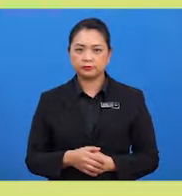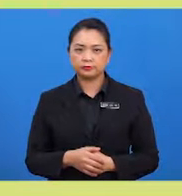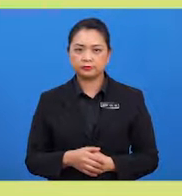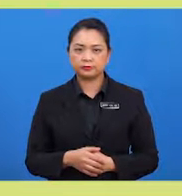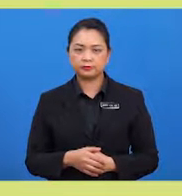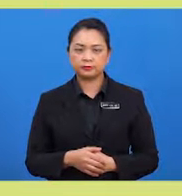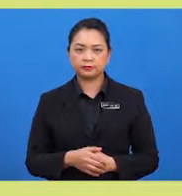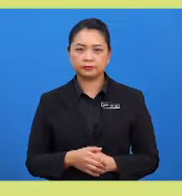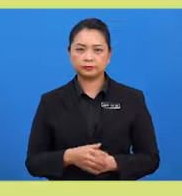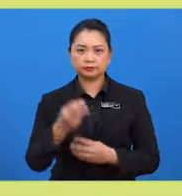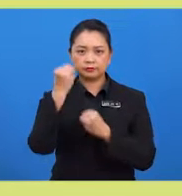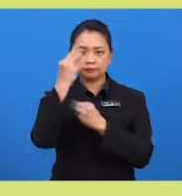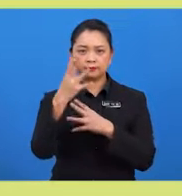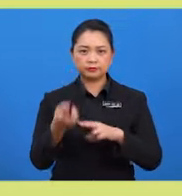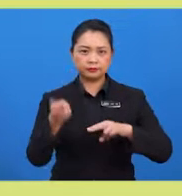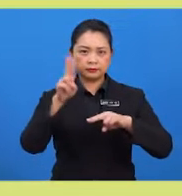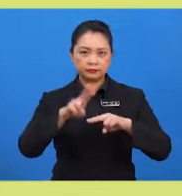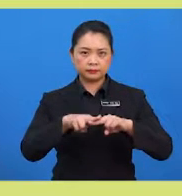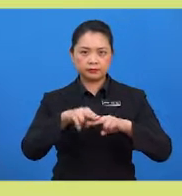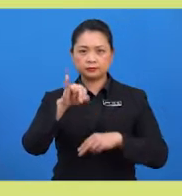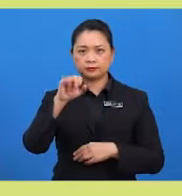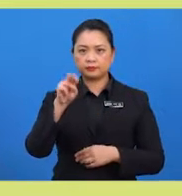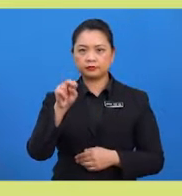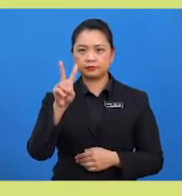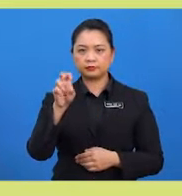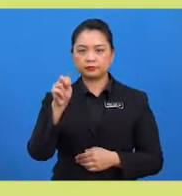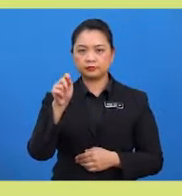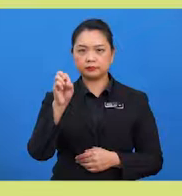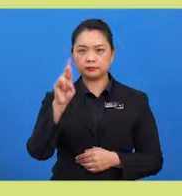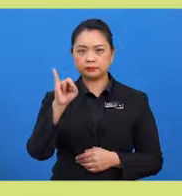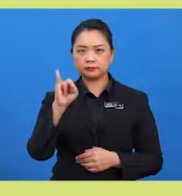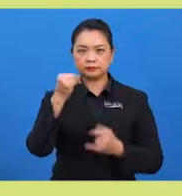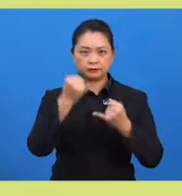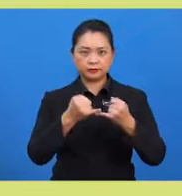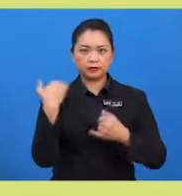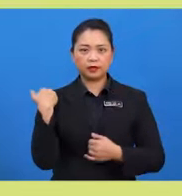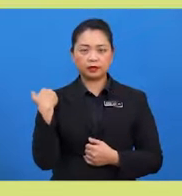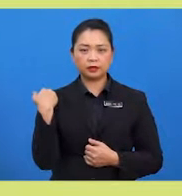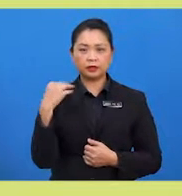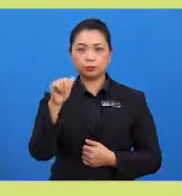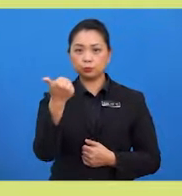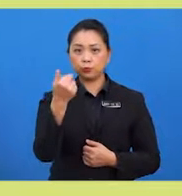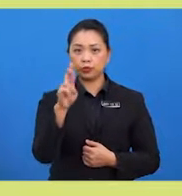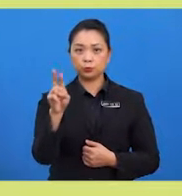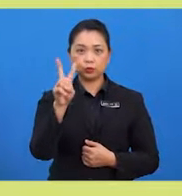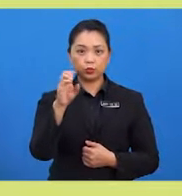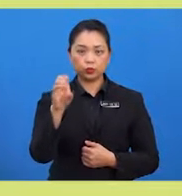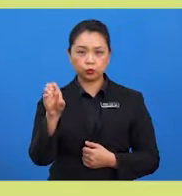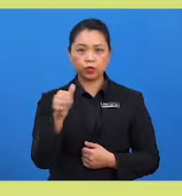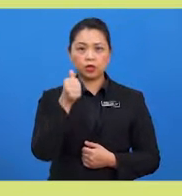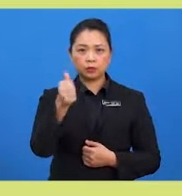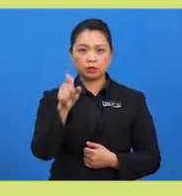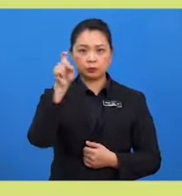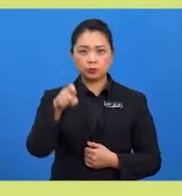600. Maklumat tambahan, inventory akhir ialah RM 10,200. Anda dikendaki